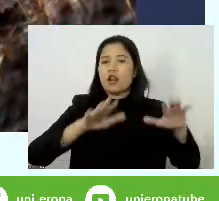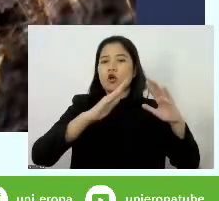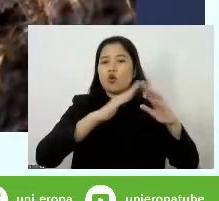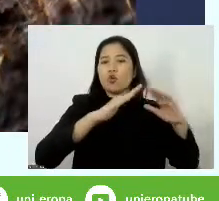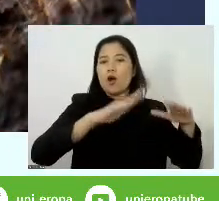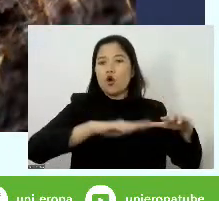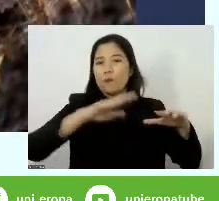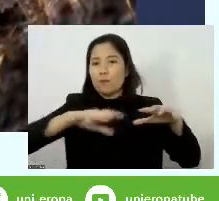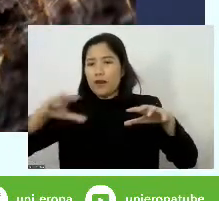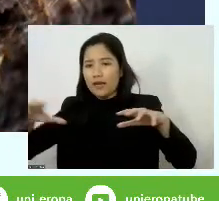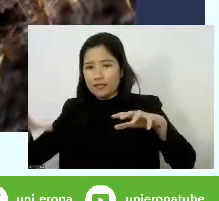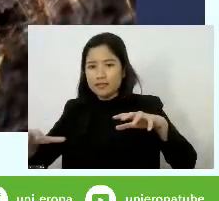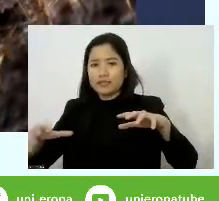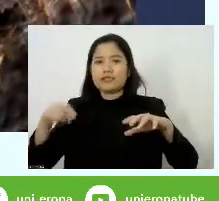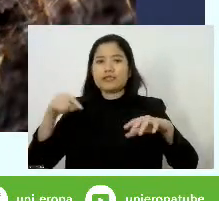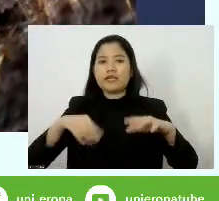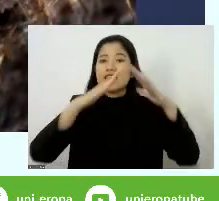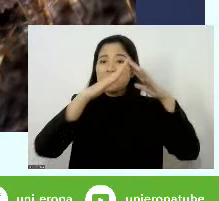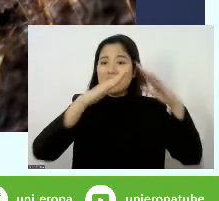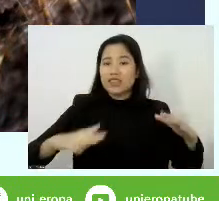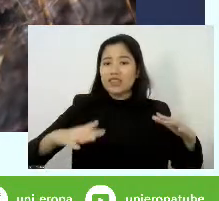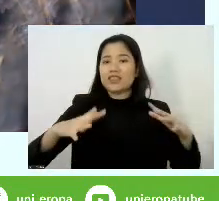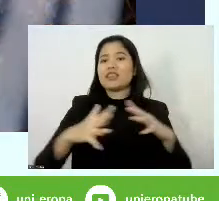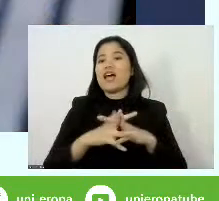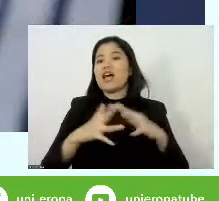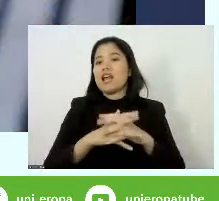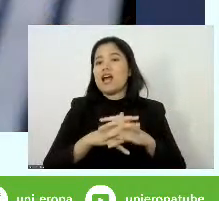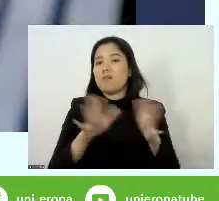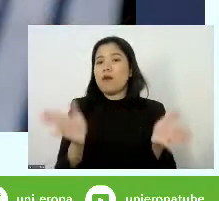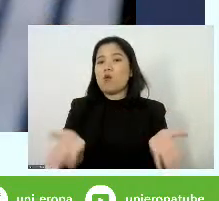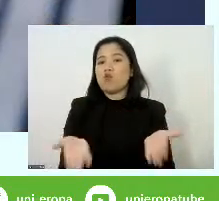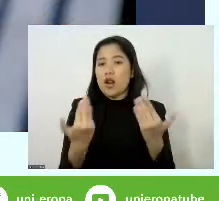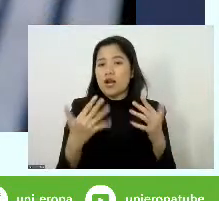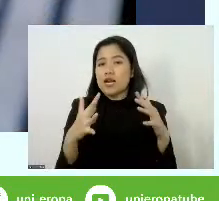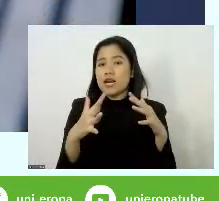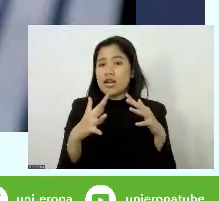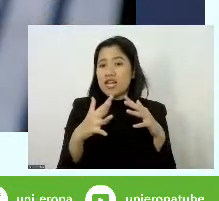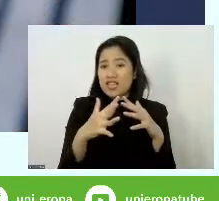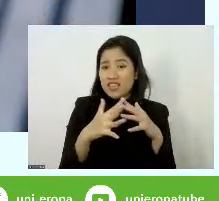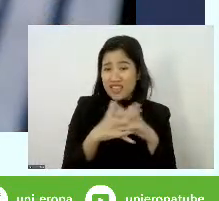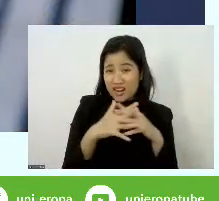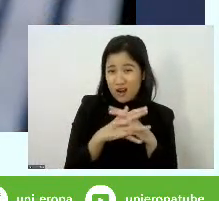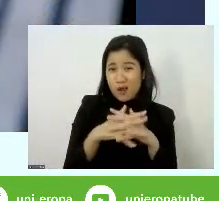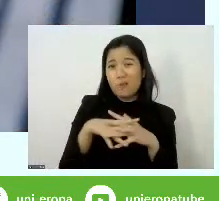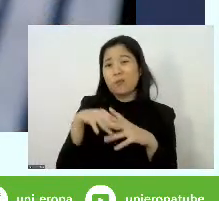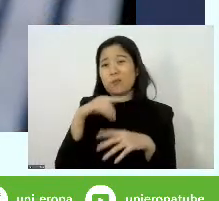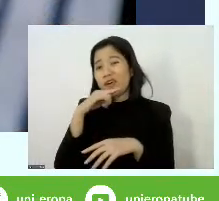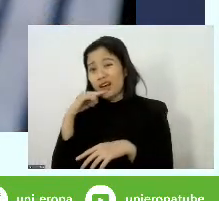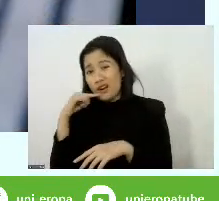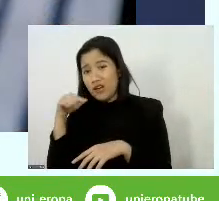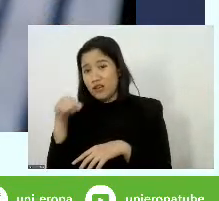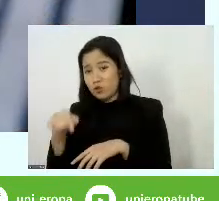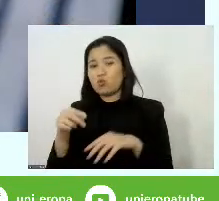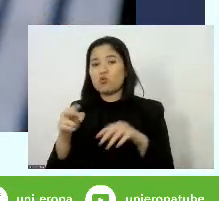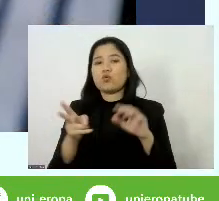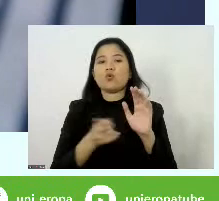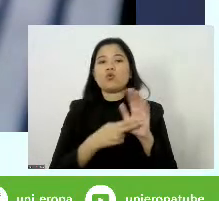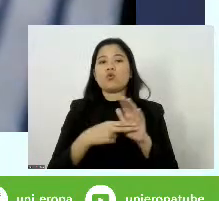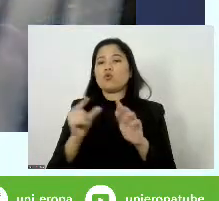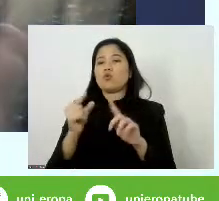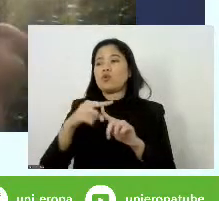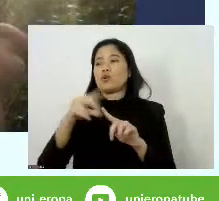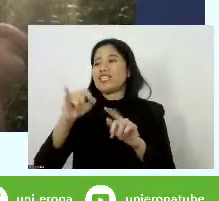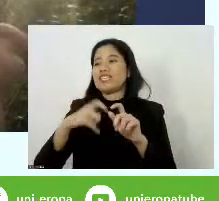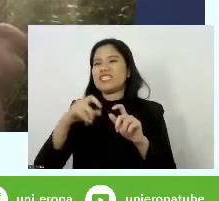tanah tanah pembangunan istilahnya itu tengah-tengah merah itu sebenarnya sangat miskin nutrisi yang sangat